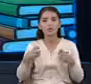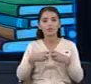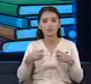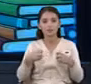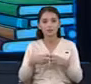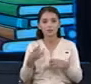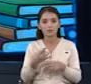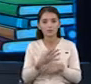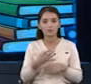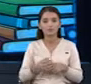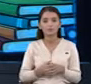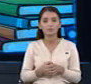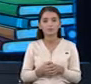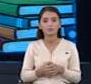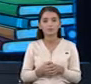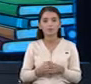резинка,